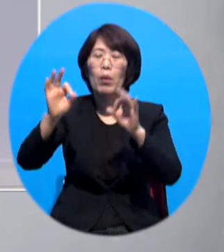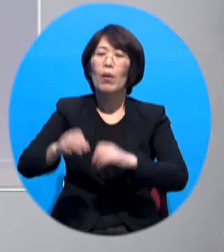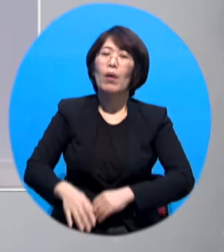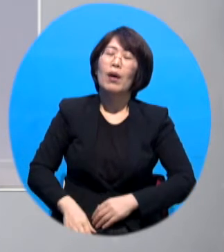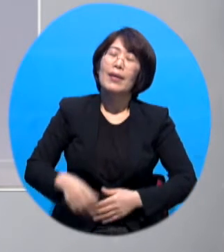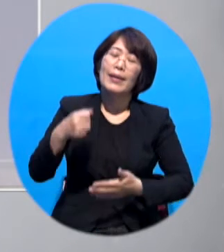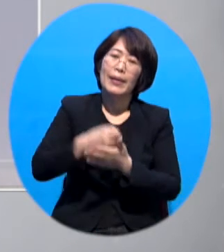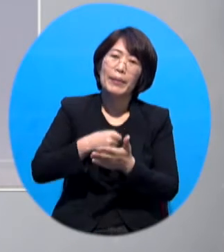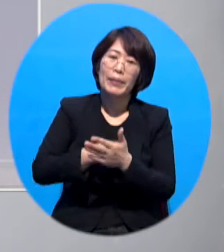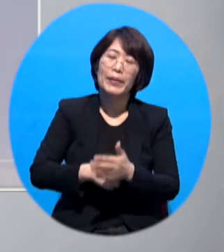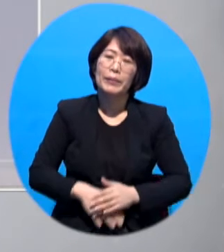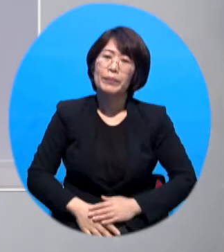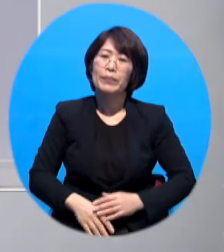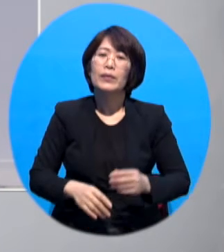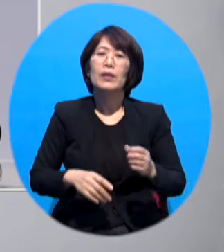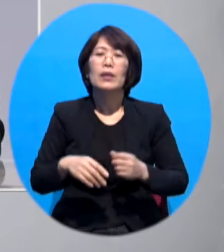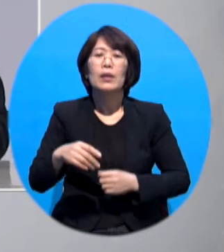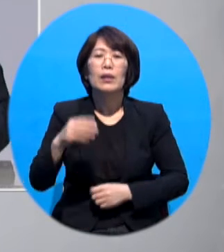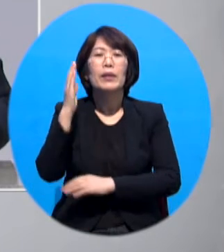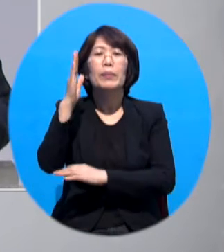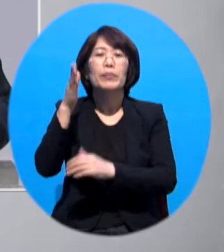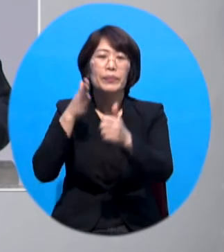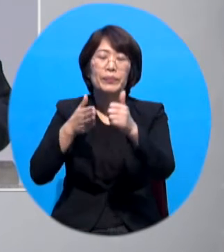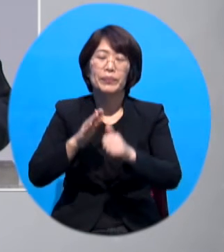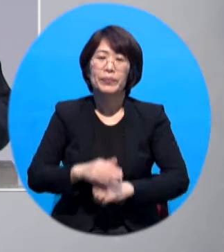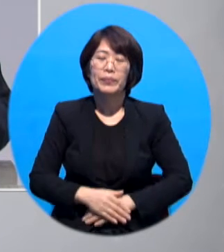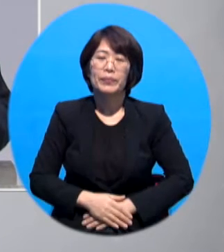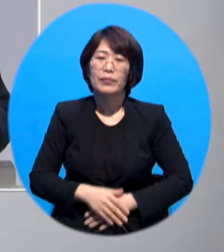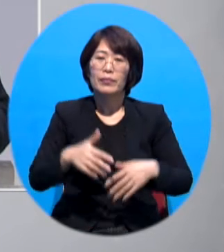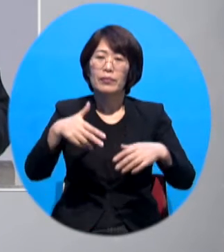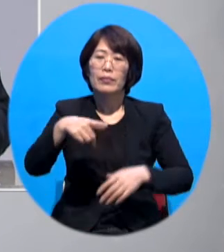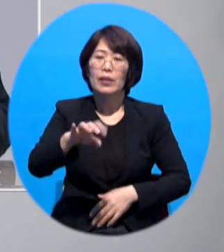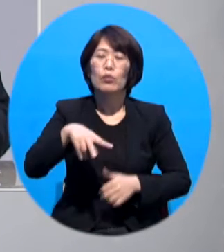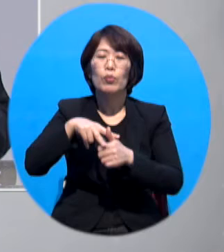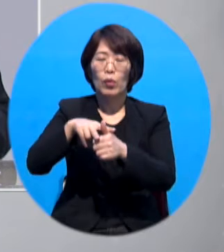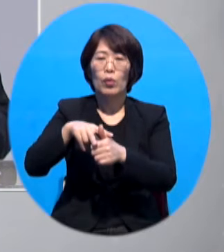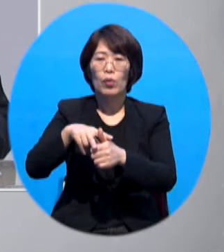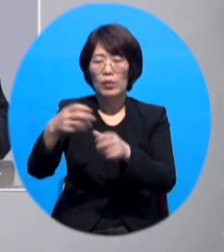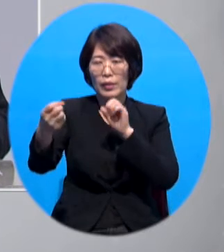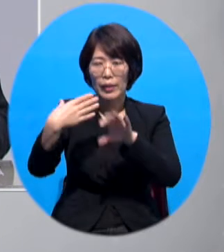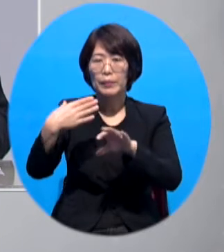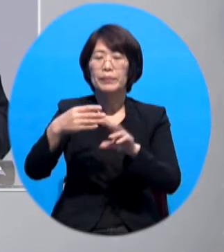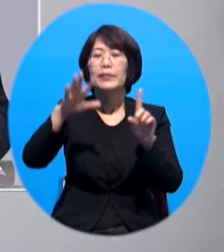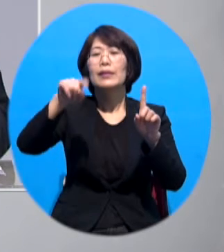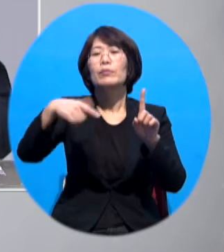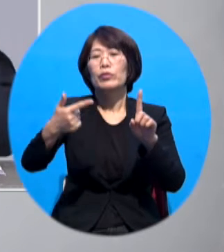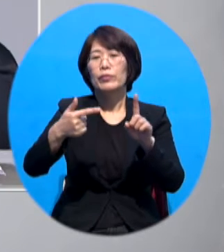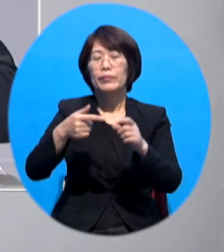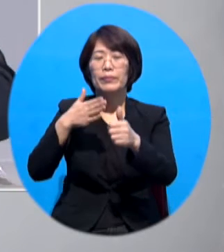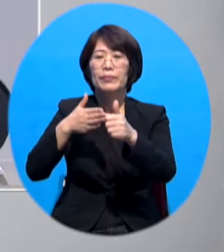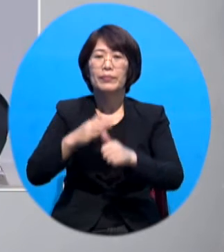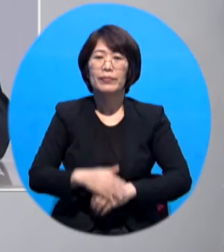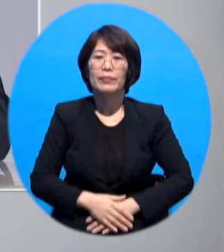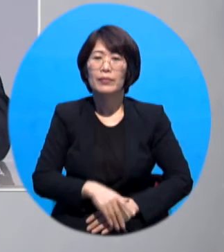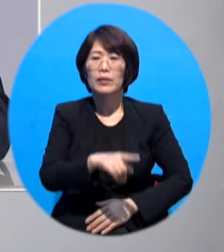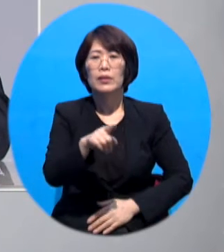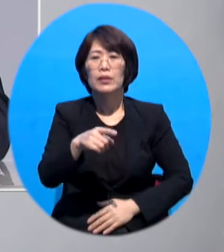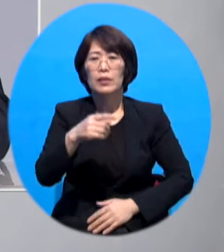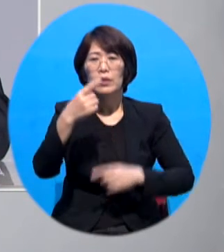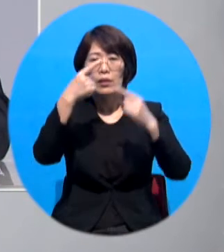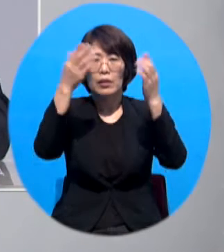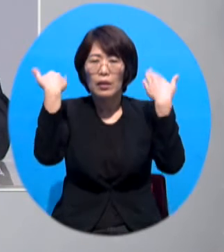안타깝습니다 어떻게 생각하십니까 4 장 소 공 후보 답변해 주시고요 일본입니다 그 순수